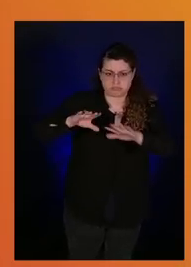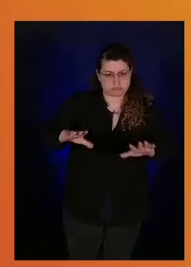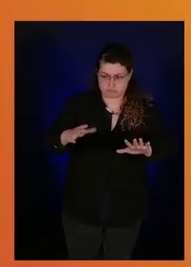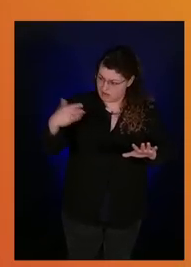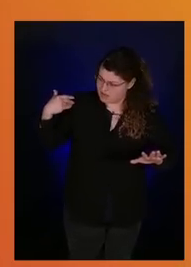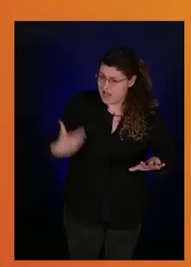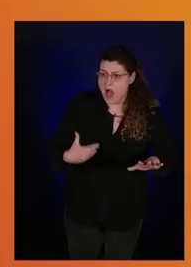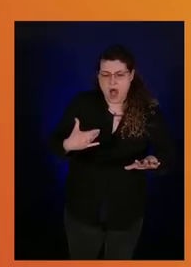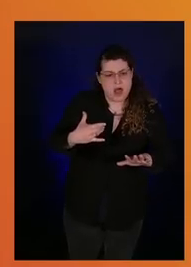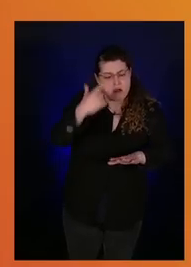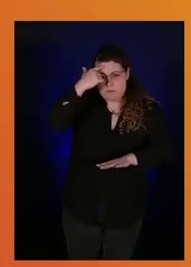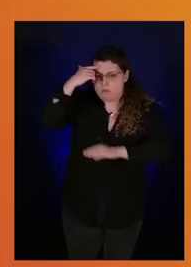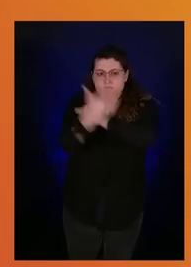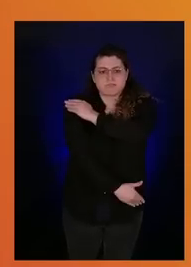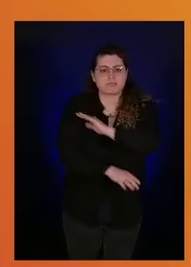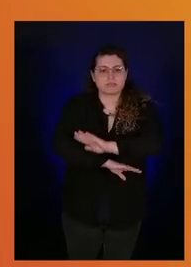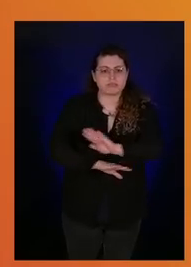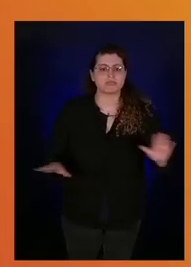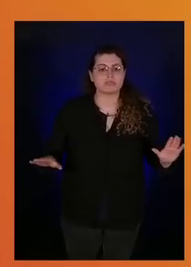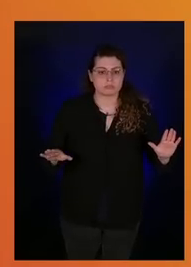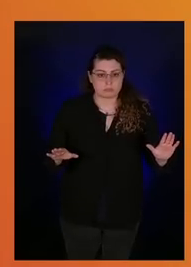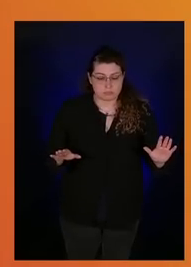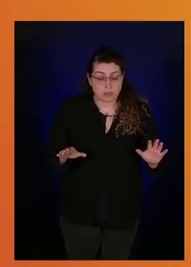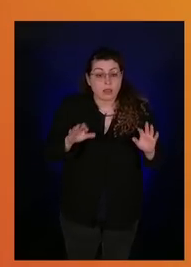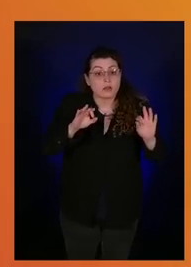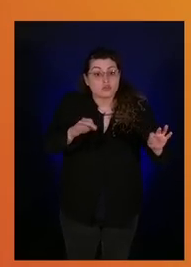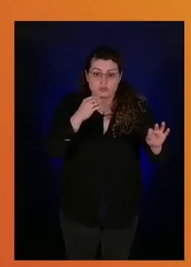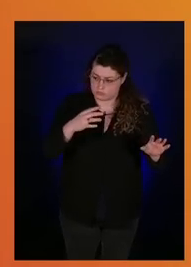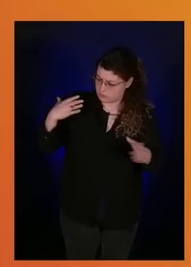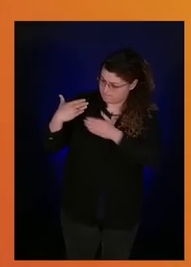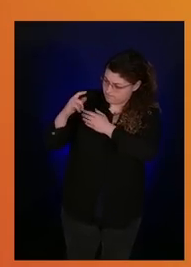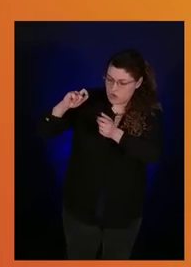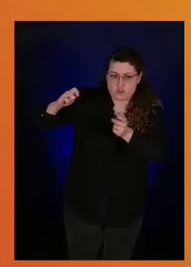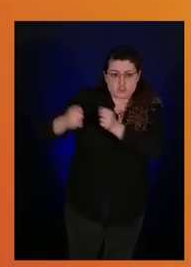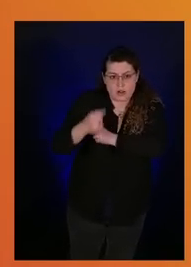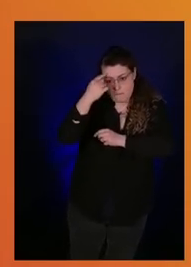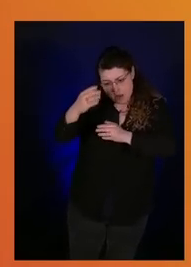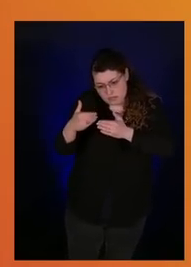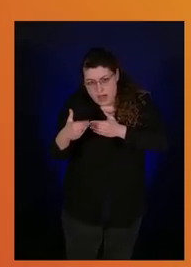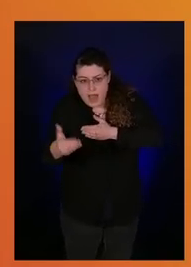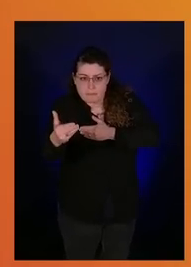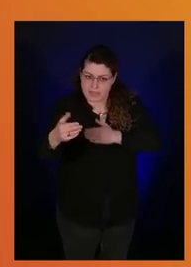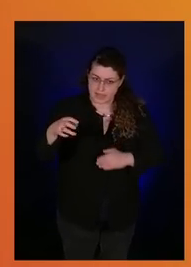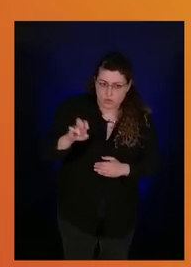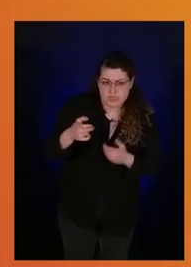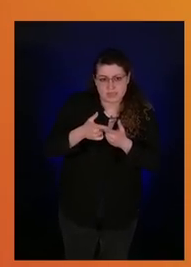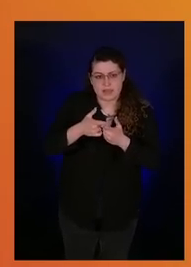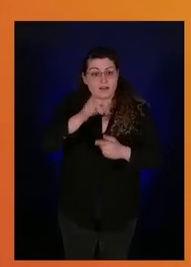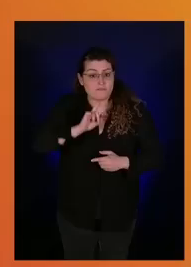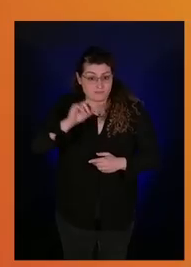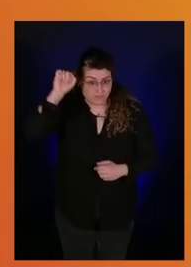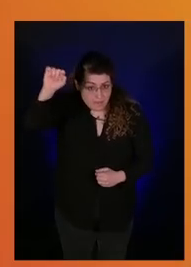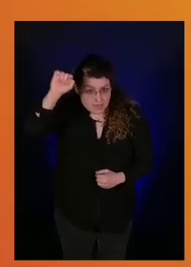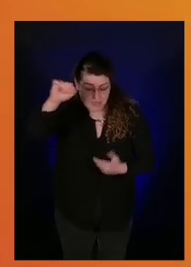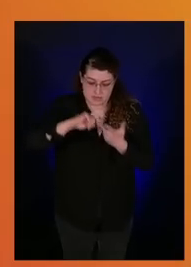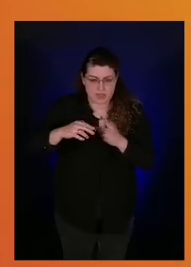jamais ça », pour faire changer leur établi, pour penser le jour d'après écologiste, féministe